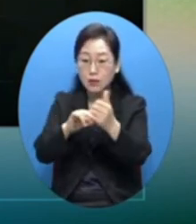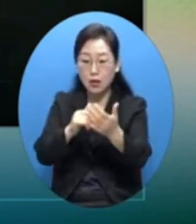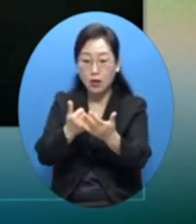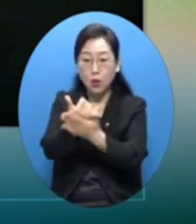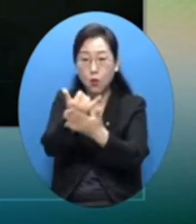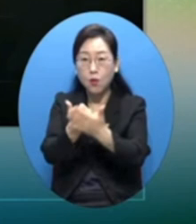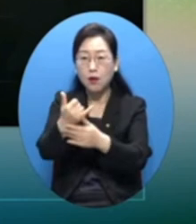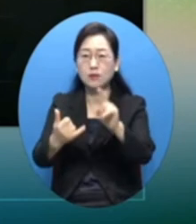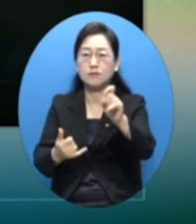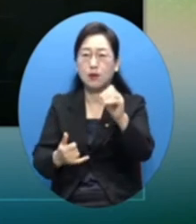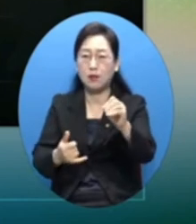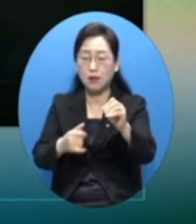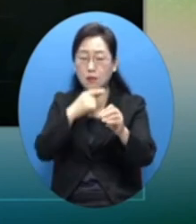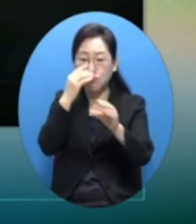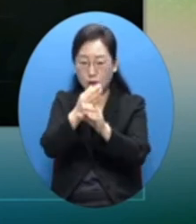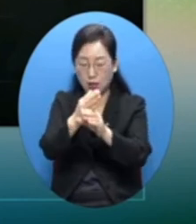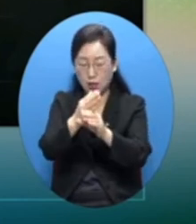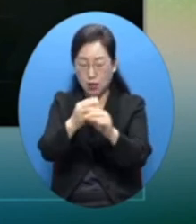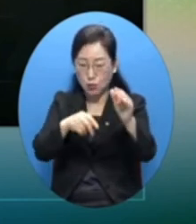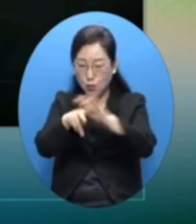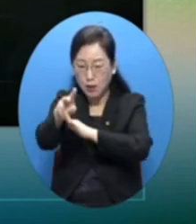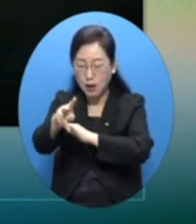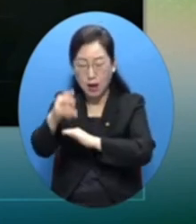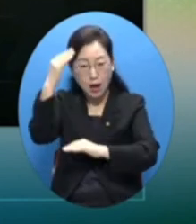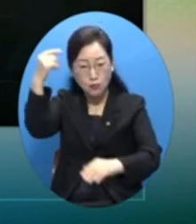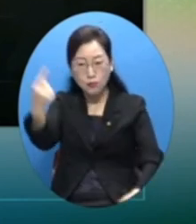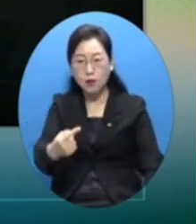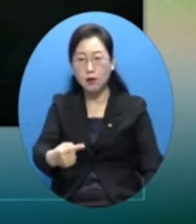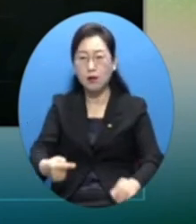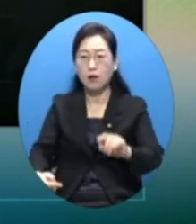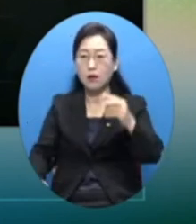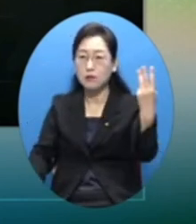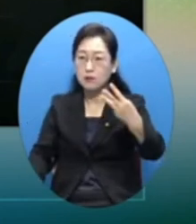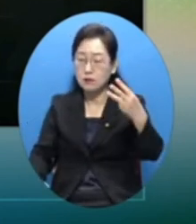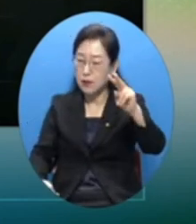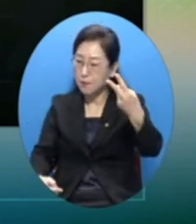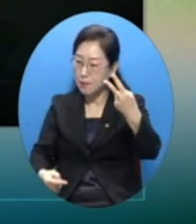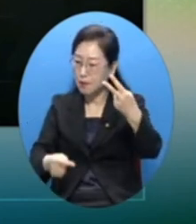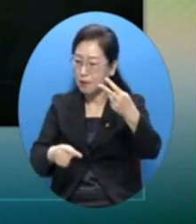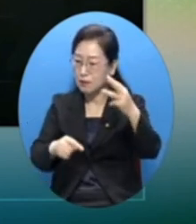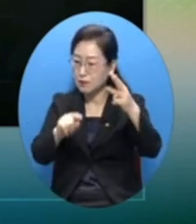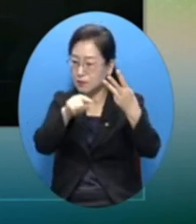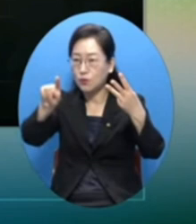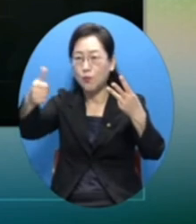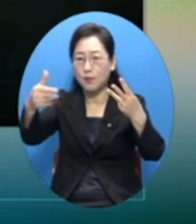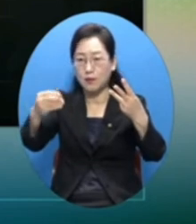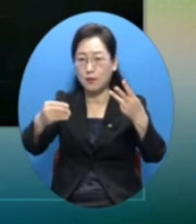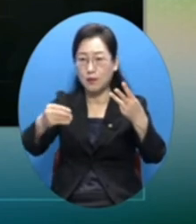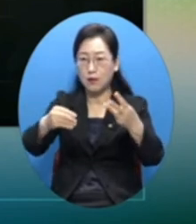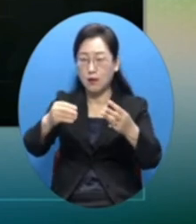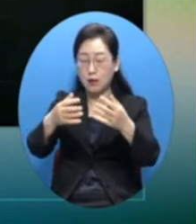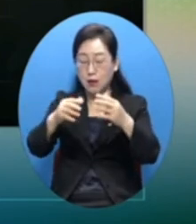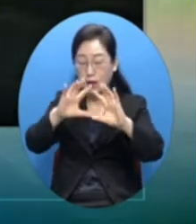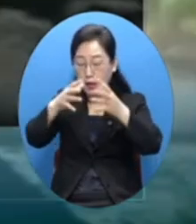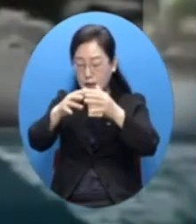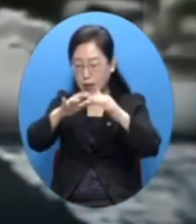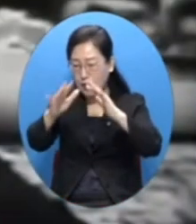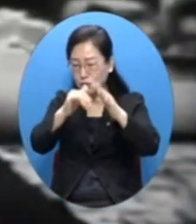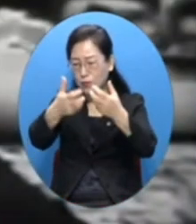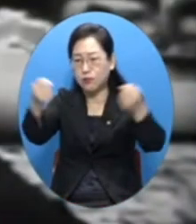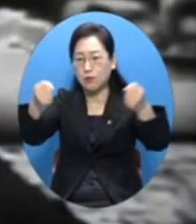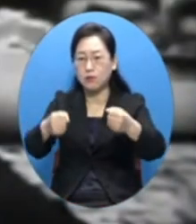피난민이 약 300에서 500만, 이산가족이 1000만 명에 달합니다. 국가 산업 생산력의 80%가